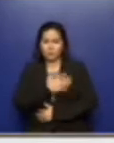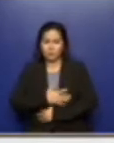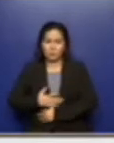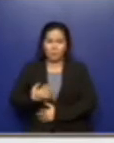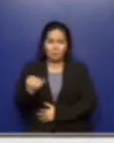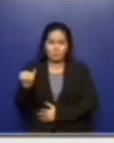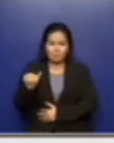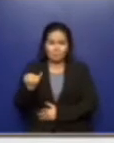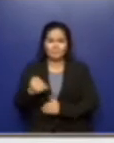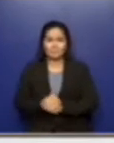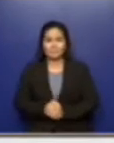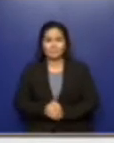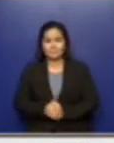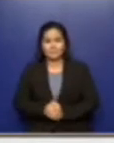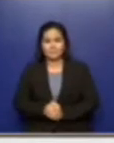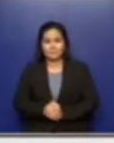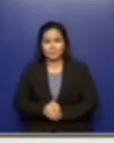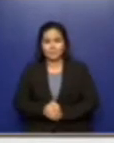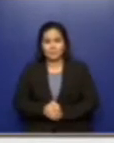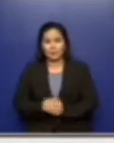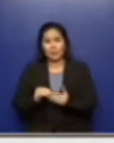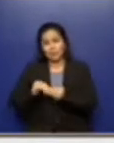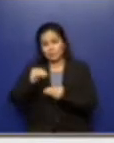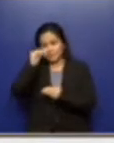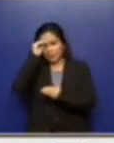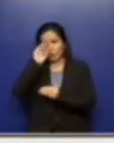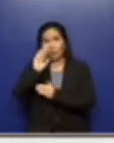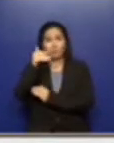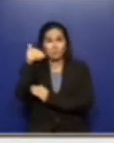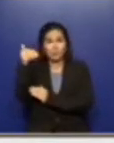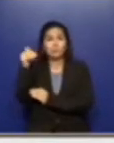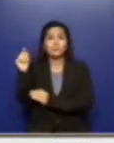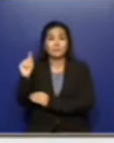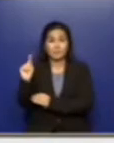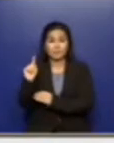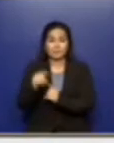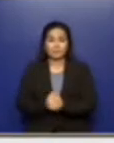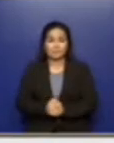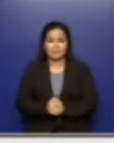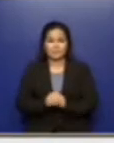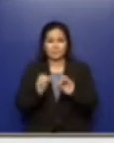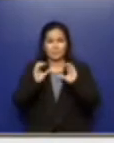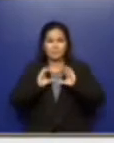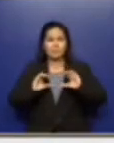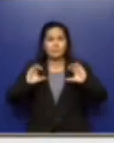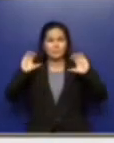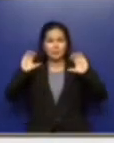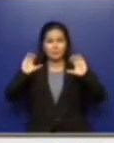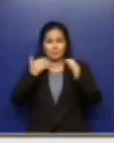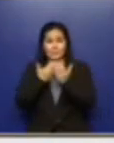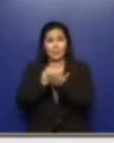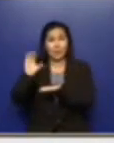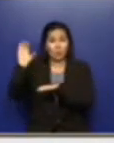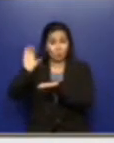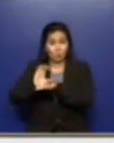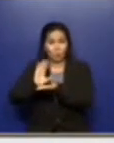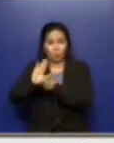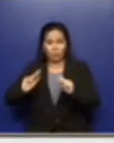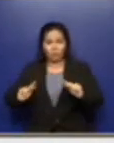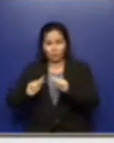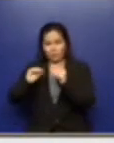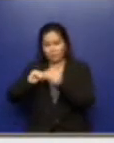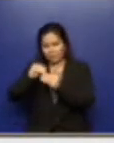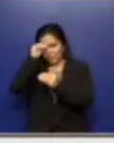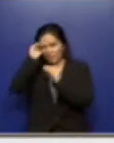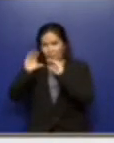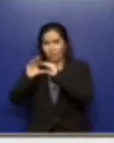มบูรณ์ถึงเรื่องการศึกษาของชาติรัฐบาลตัดงบประมาณกระทรวงศึกษาไปจำ